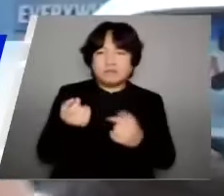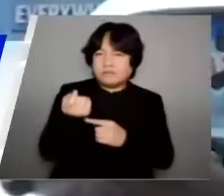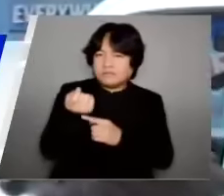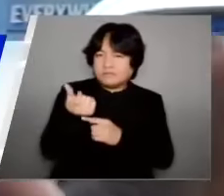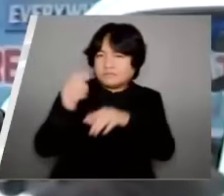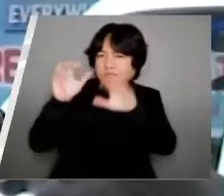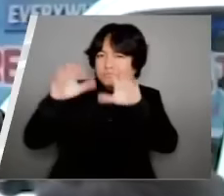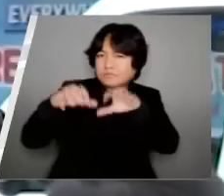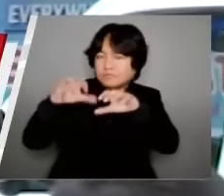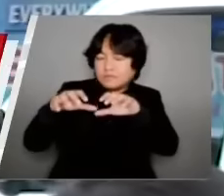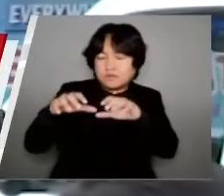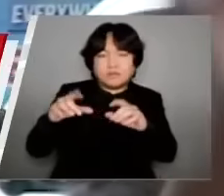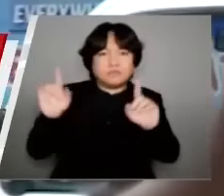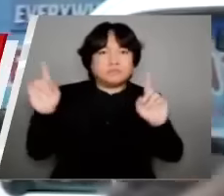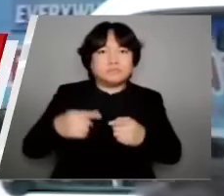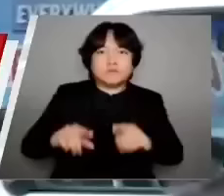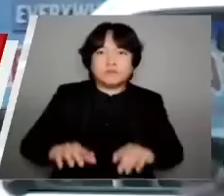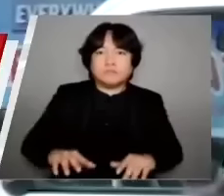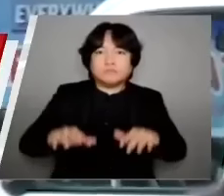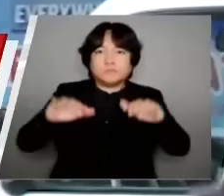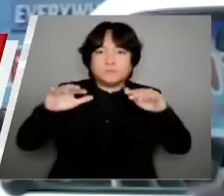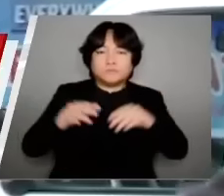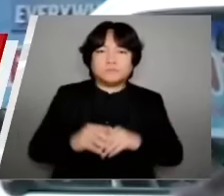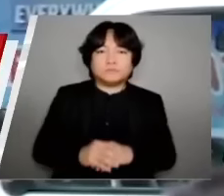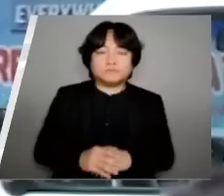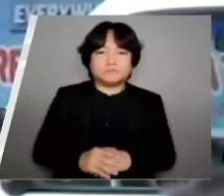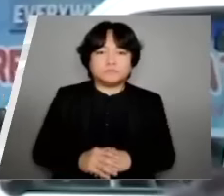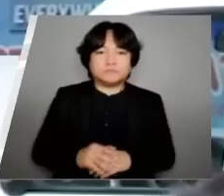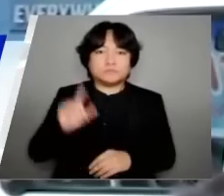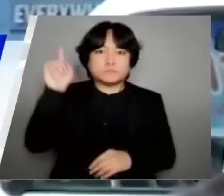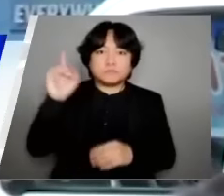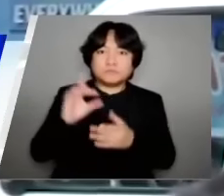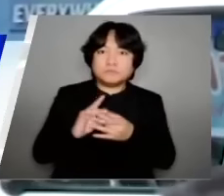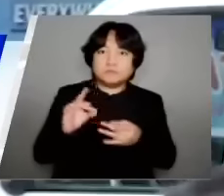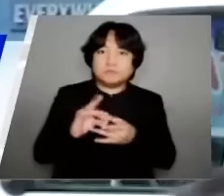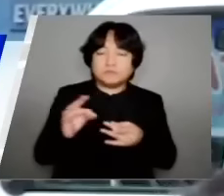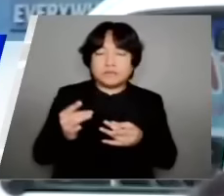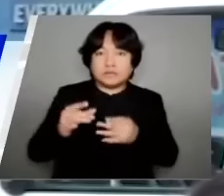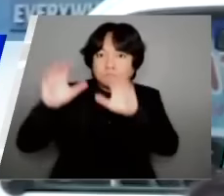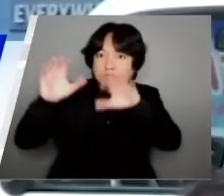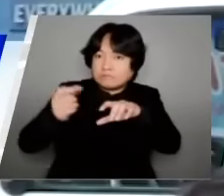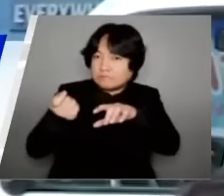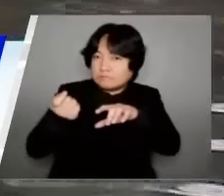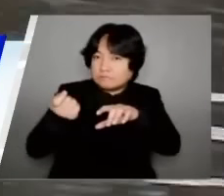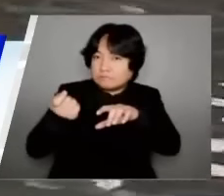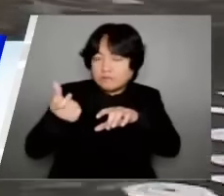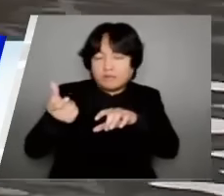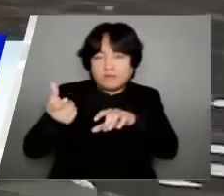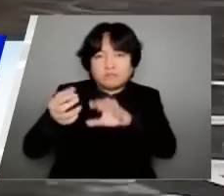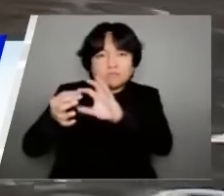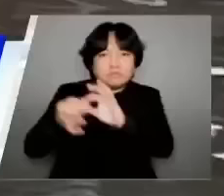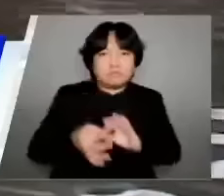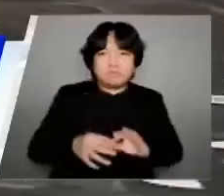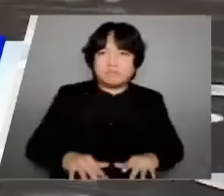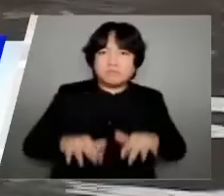Actually, nag-stay lang talaga ang tubig sa mga laylayan po talaga na matagal na namin nagiging problema rin po. Aside sa